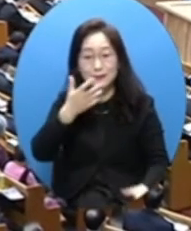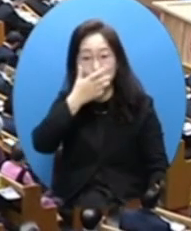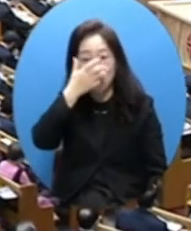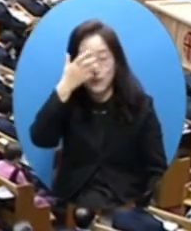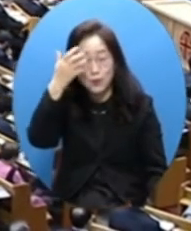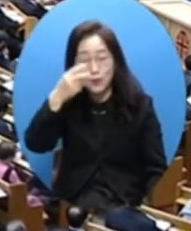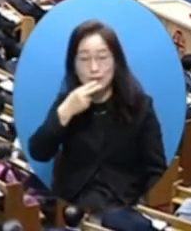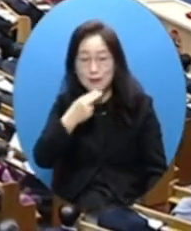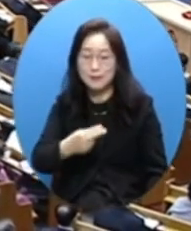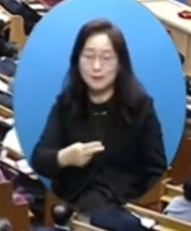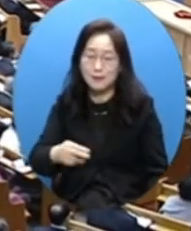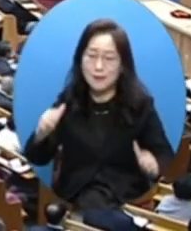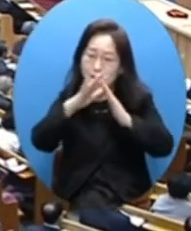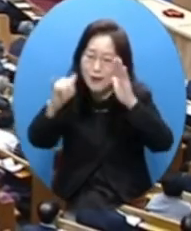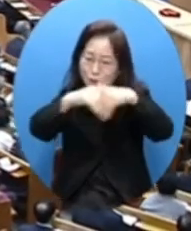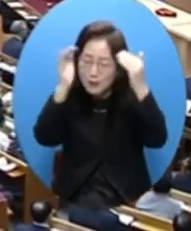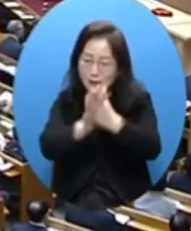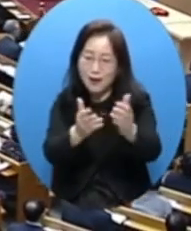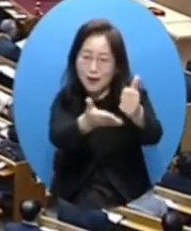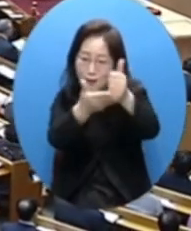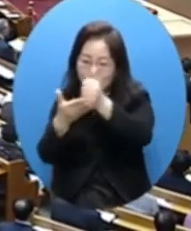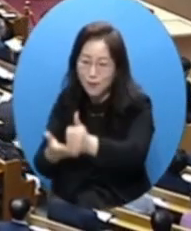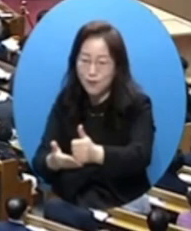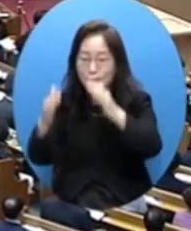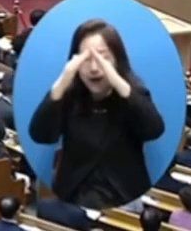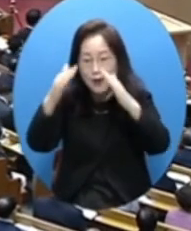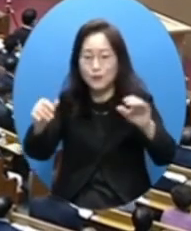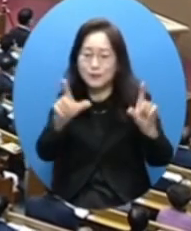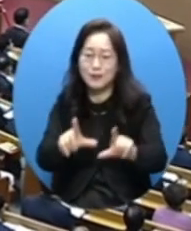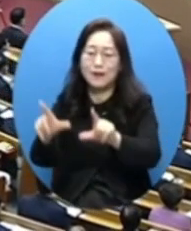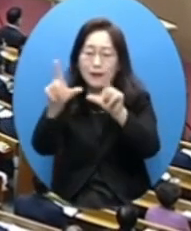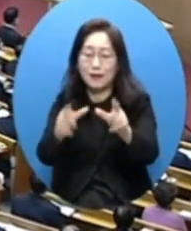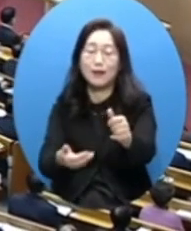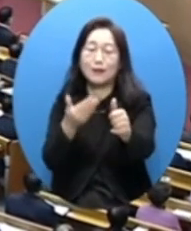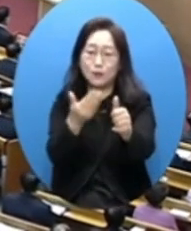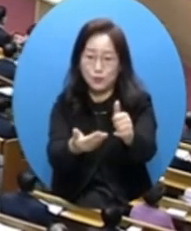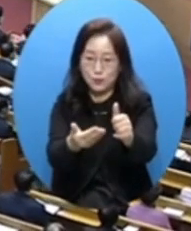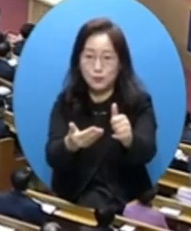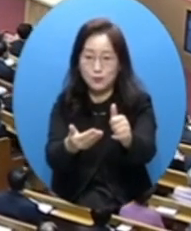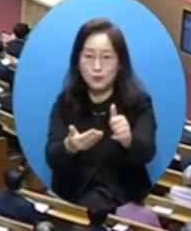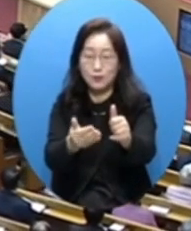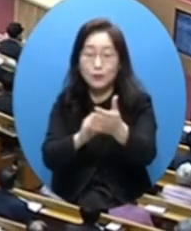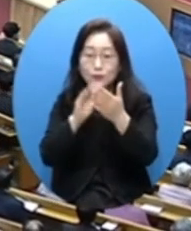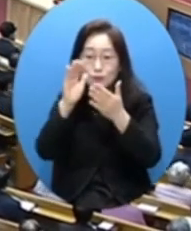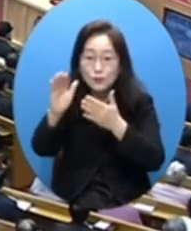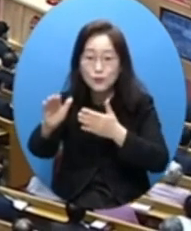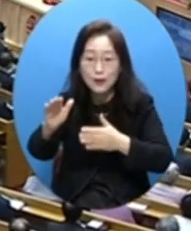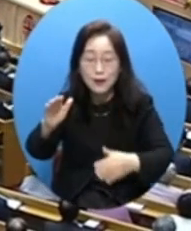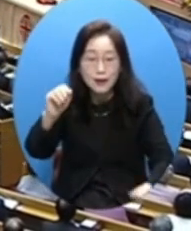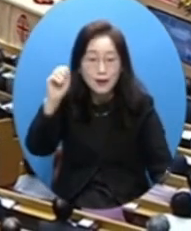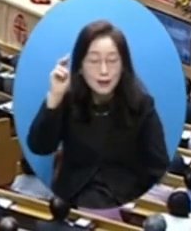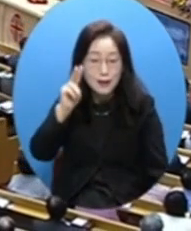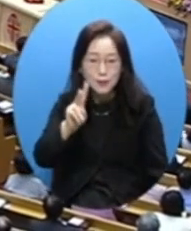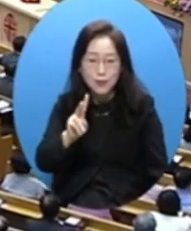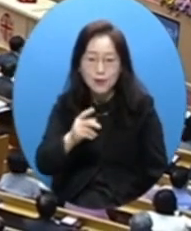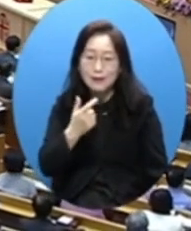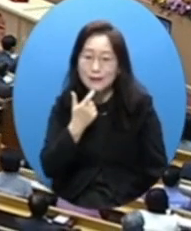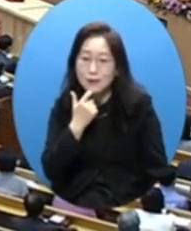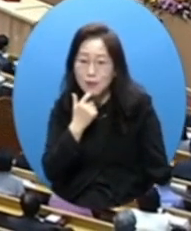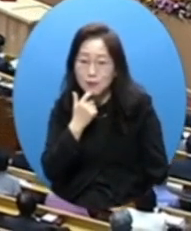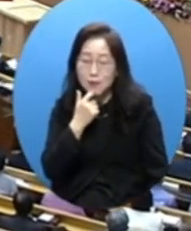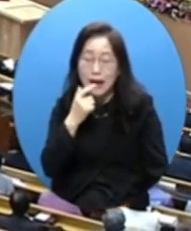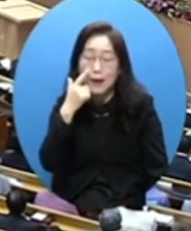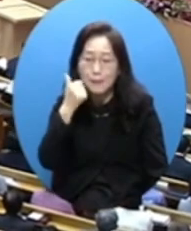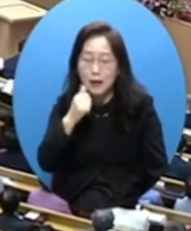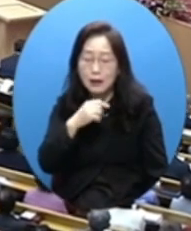요셉이 온 가족을 초청해서 고새 머물게 에고에 머물게 하고 난 후에 이제 야곱이 연수가 당하여 생을